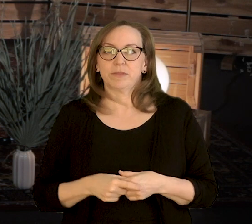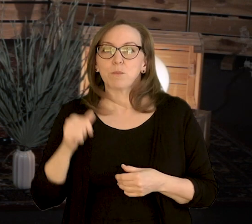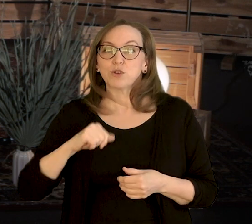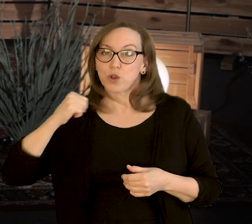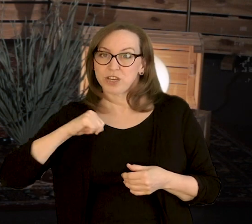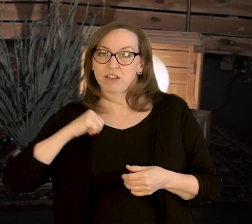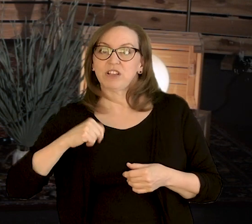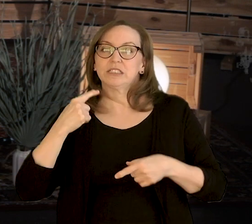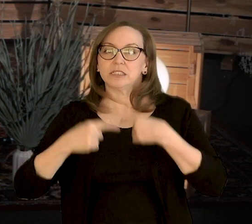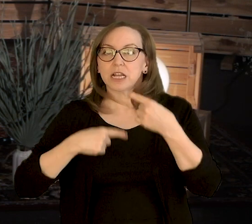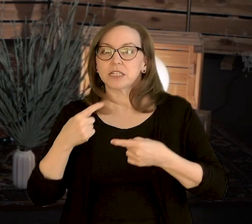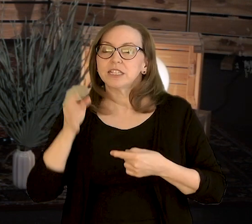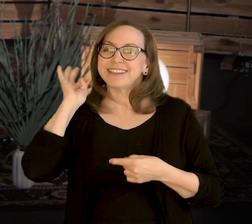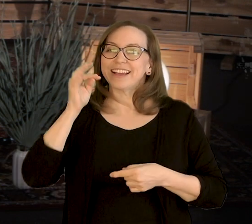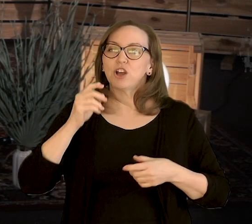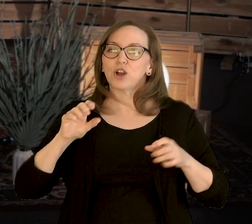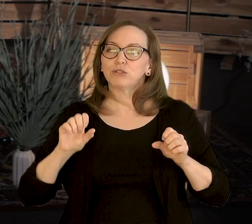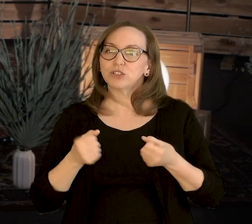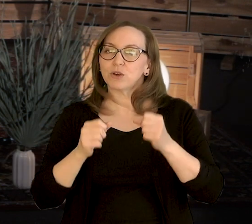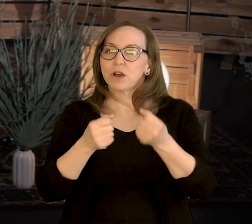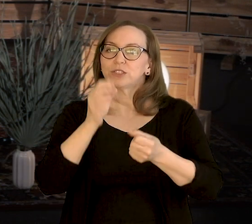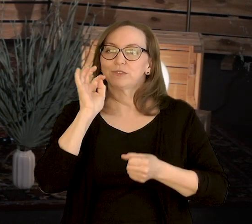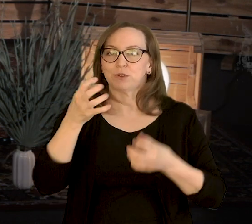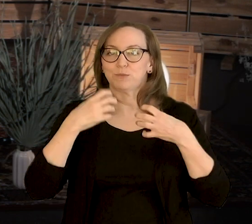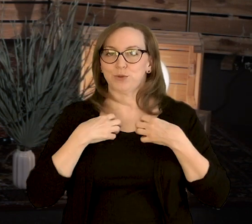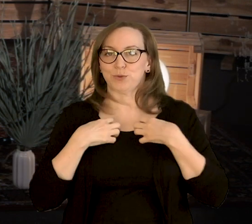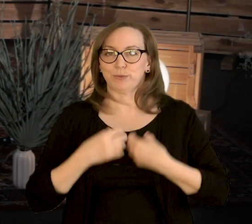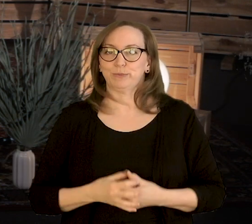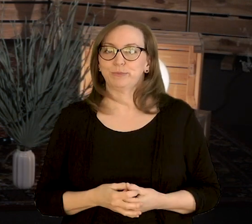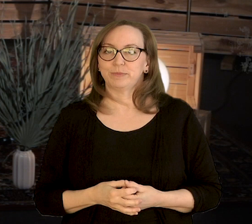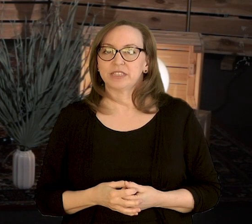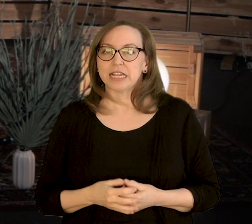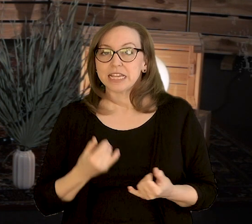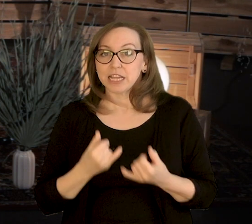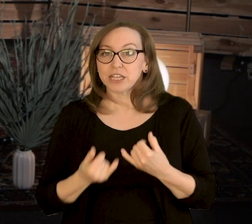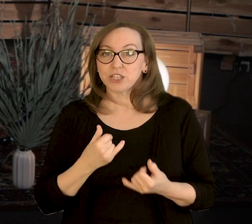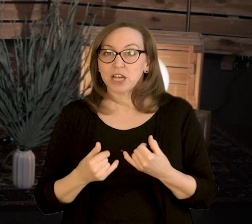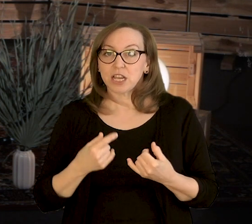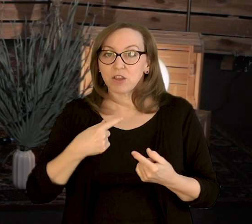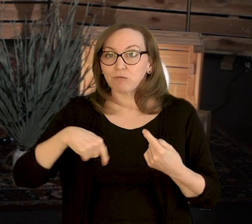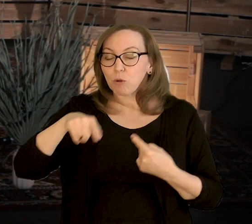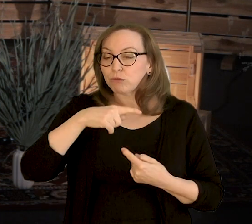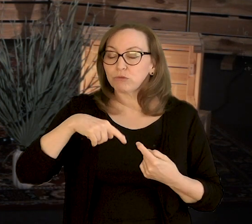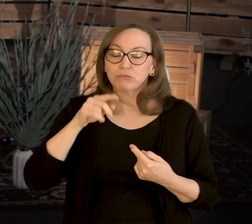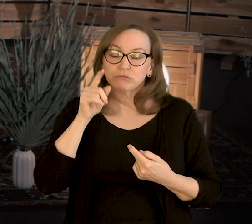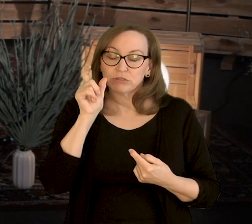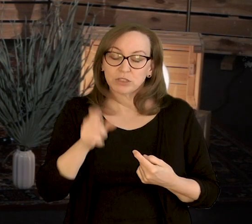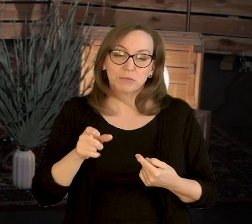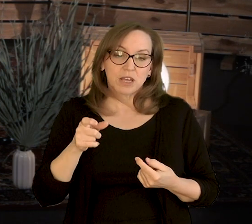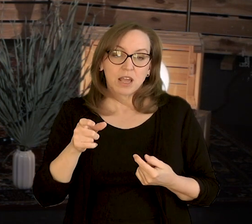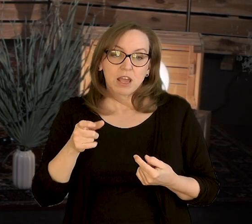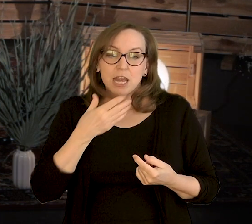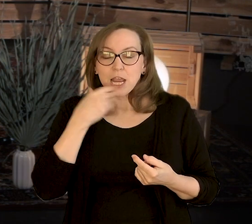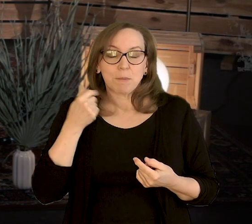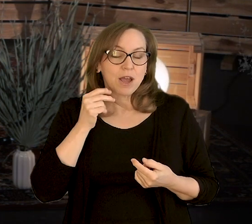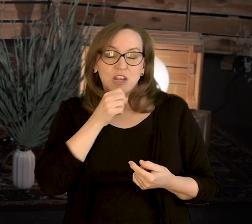oczekiwać dalszego Jego działania w swoim życiu. Jeśli wokół siebie nie masz nikogo, kto mógłby Ci